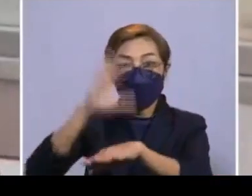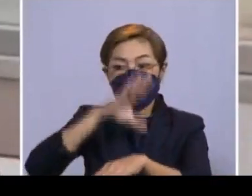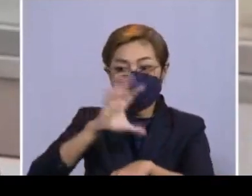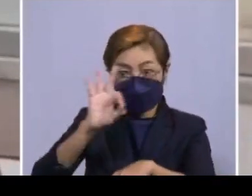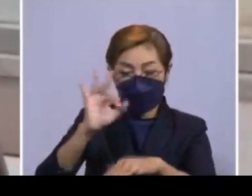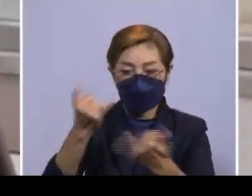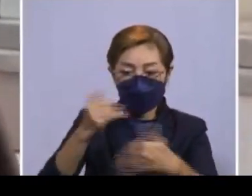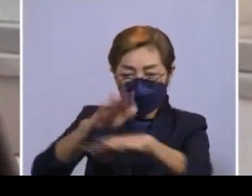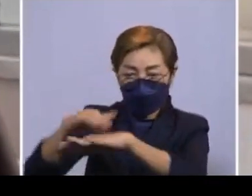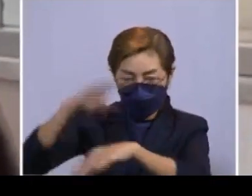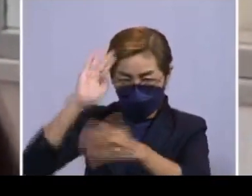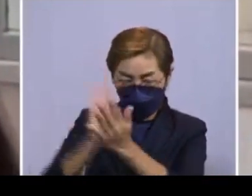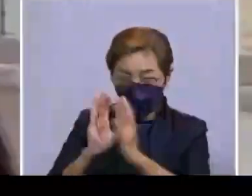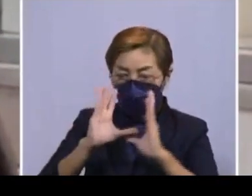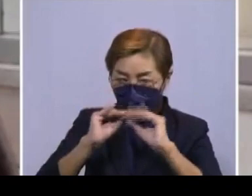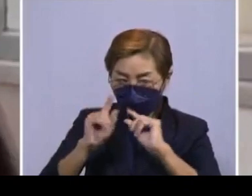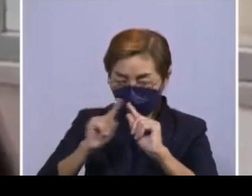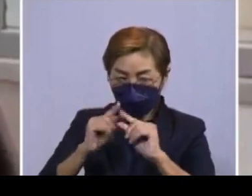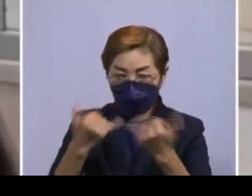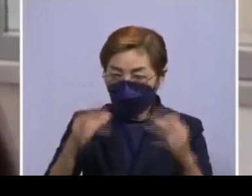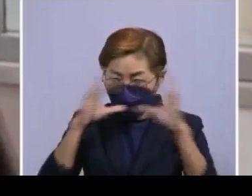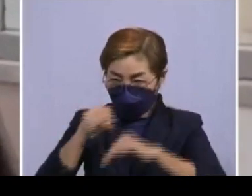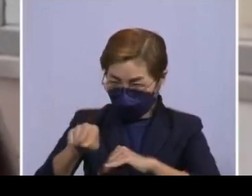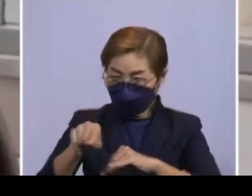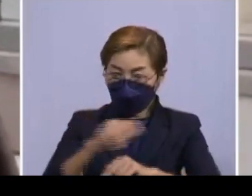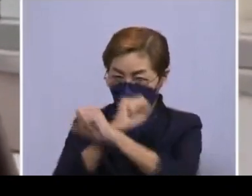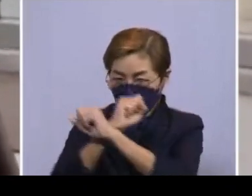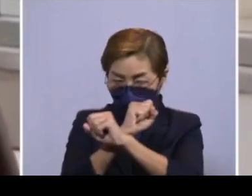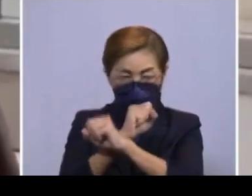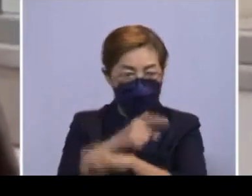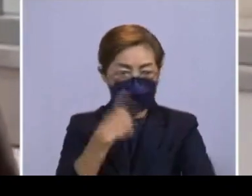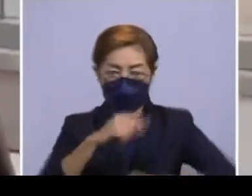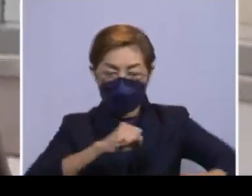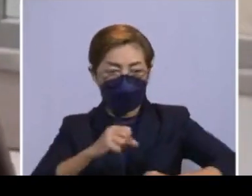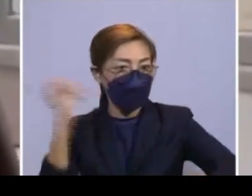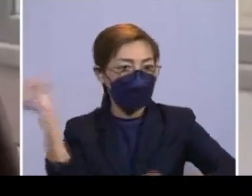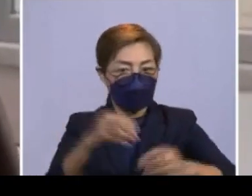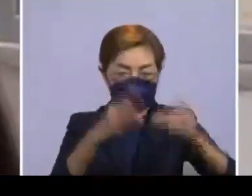าก็เพื่อที่จะออกกวาดล้างคืนนี้จะต้องไม่มีเหตุเกิดอีก คร ับ